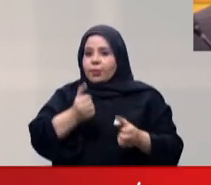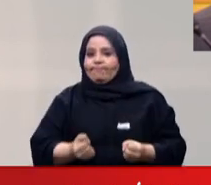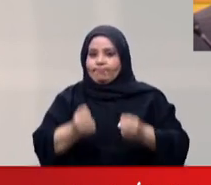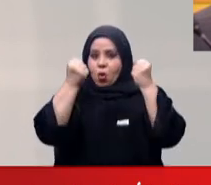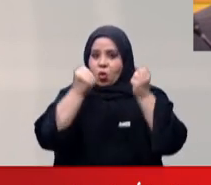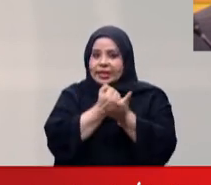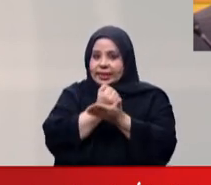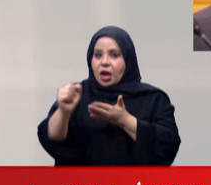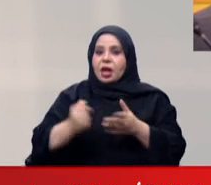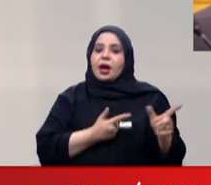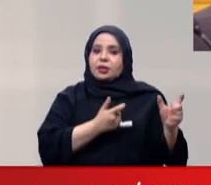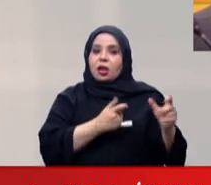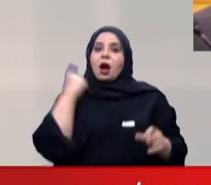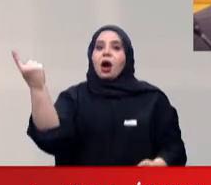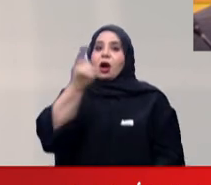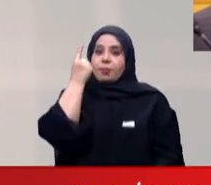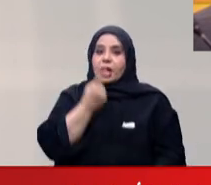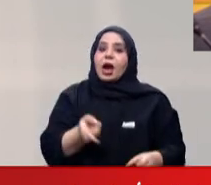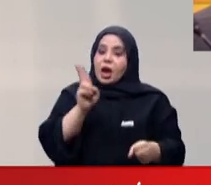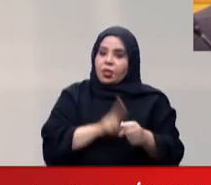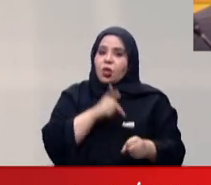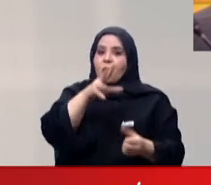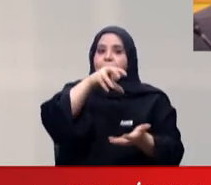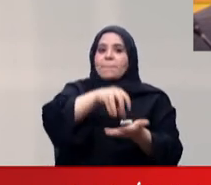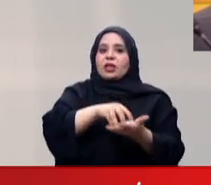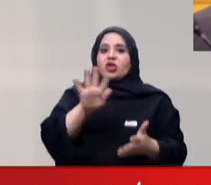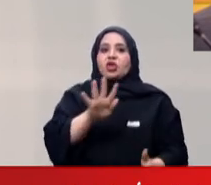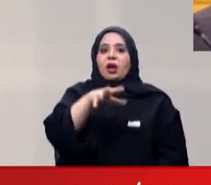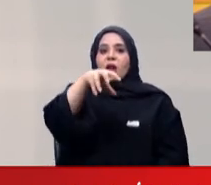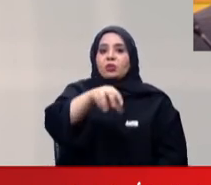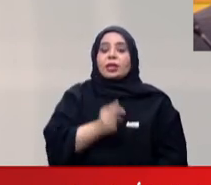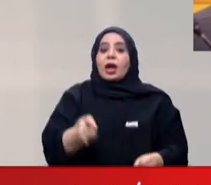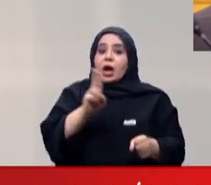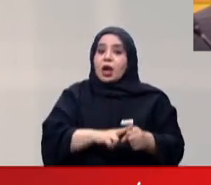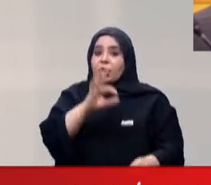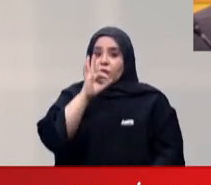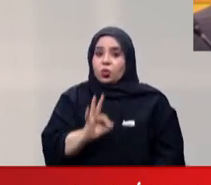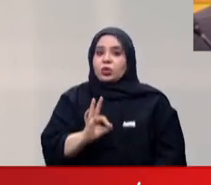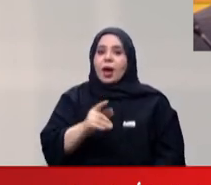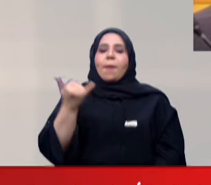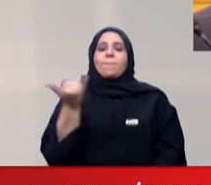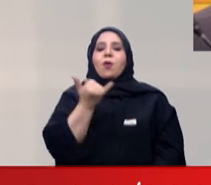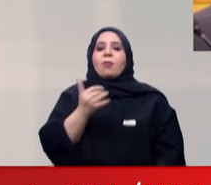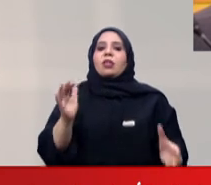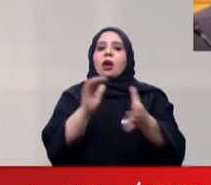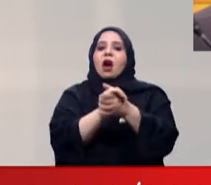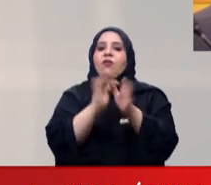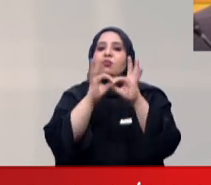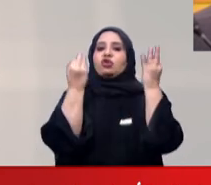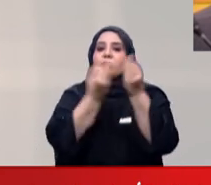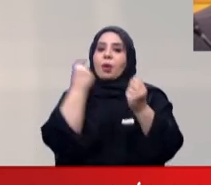عالميا وإقليميا لا سيما في منطقة الشرق الأوسط، مؤكدا على أهمية تكاتف المجتمع